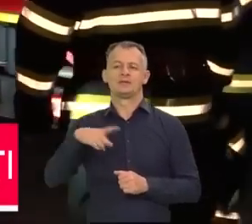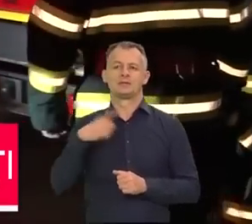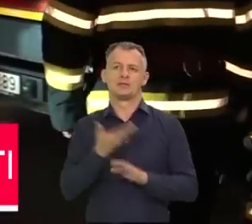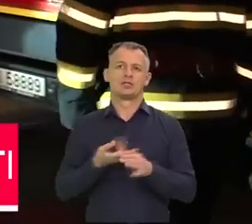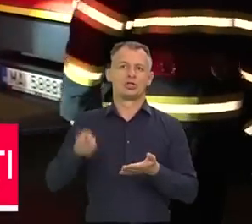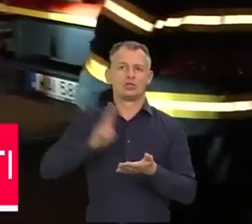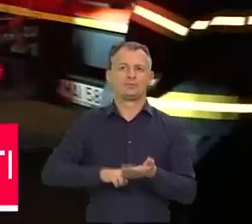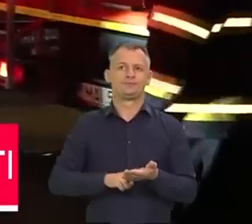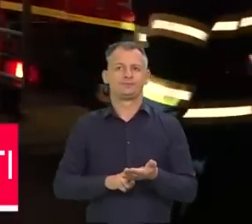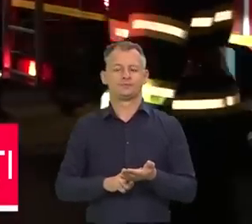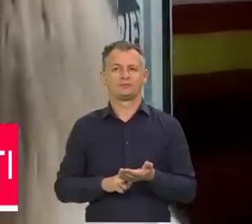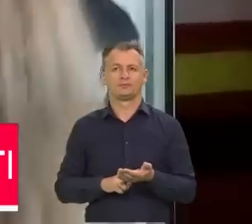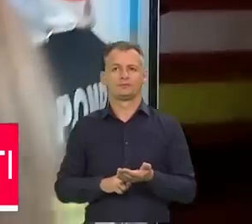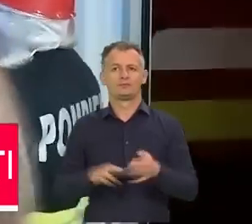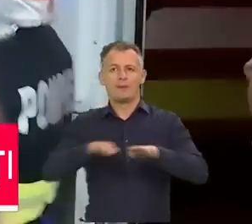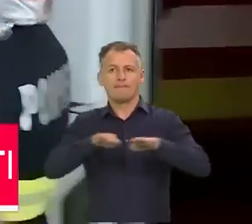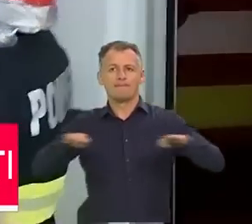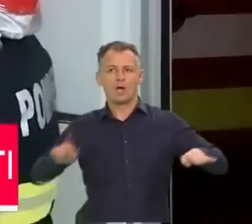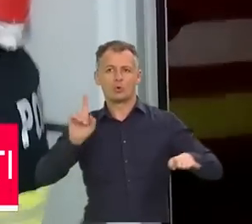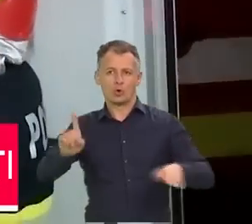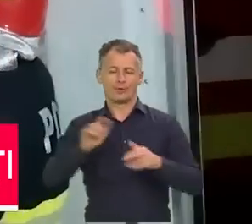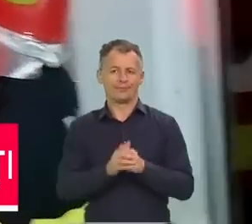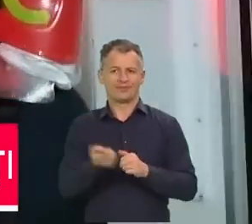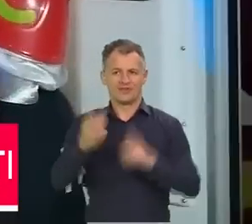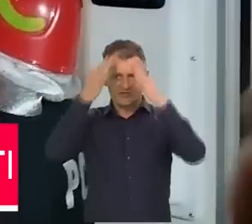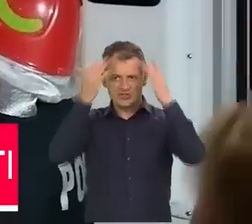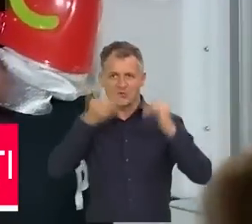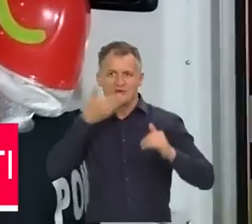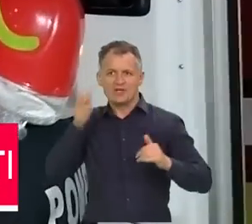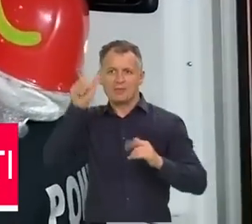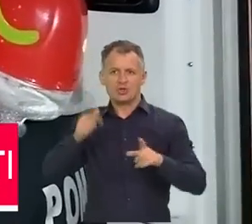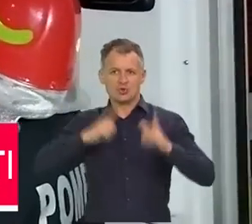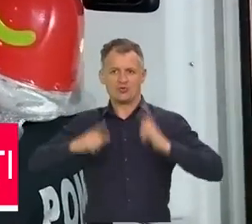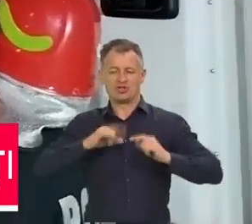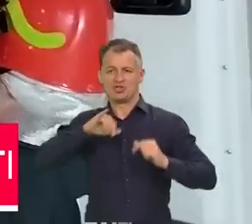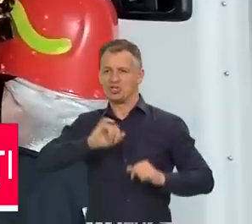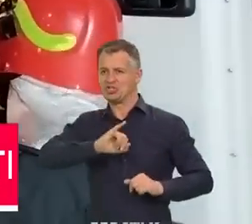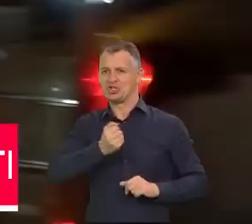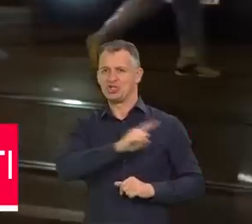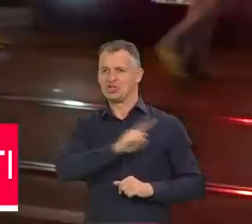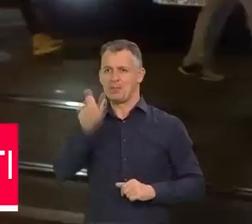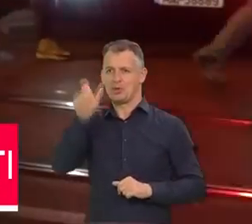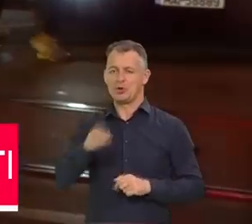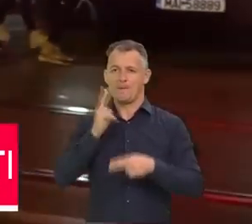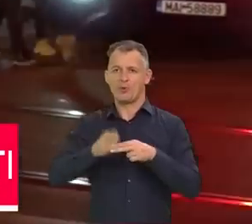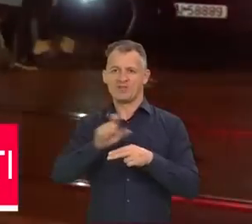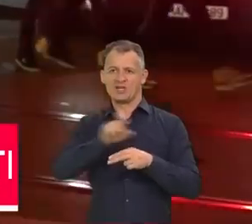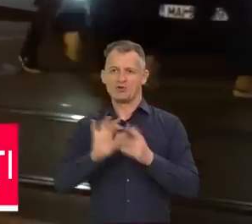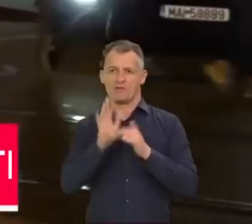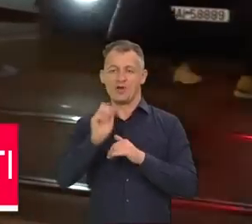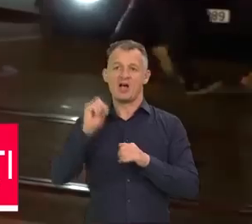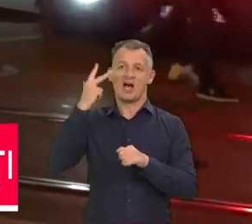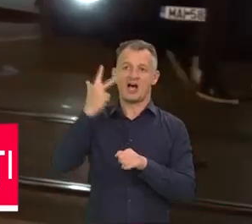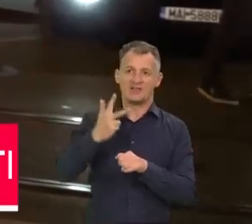nou în paturile lor. Din fericire, nu a existat victime și nici persoane intoxicate cu fum. Este cel de-al treilea incident produs